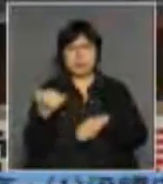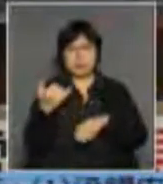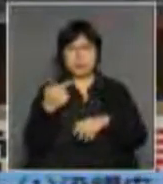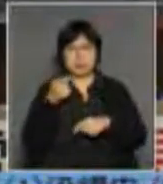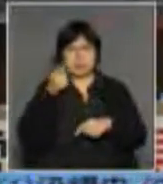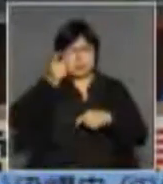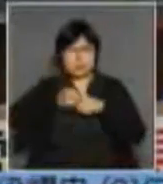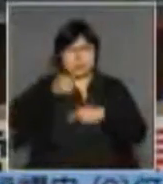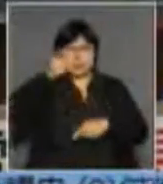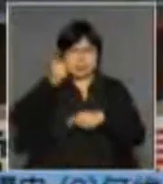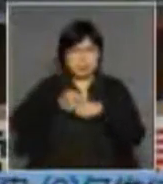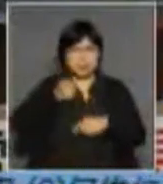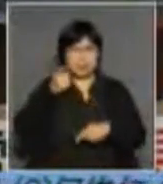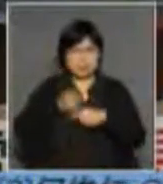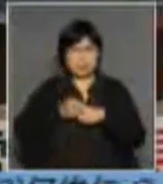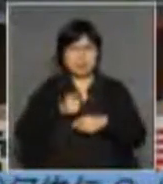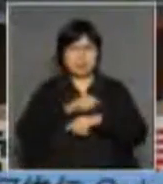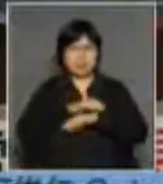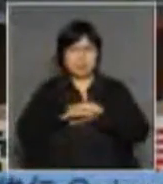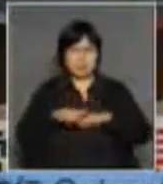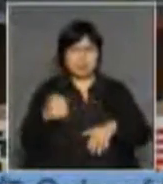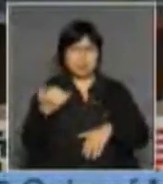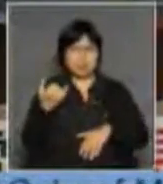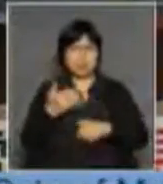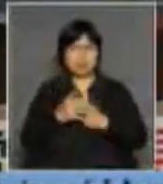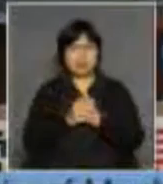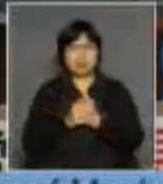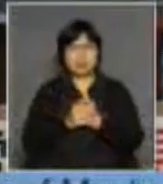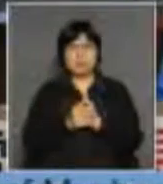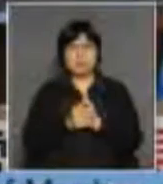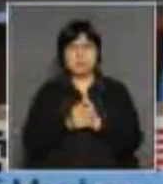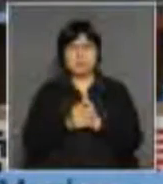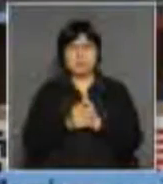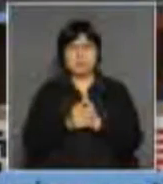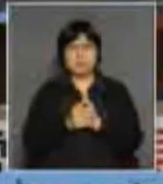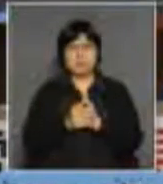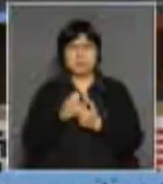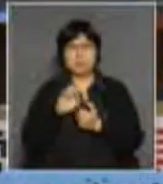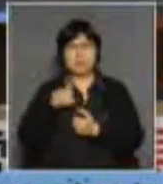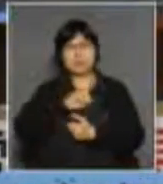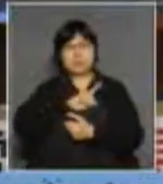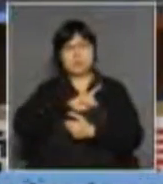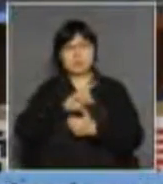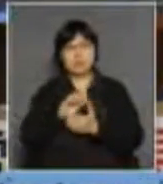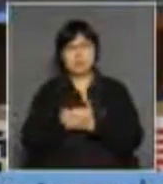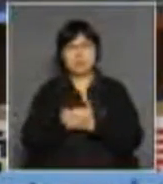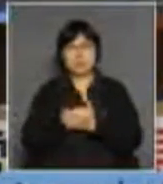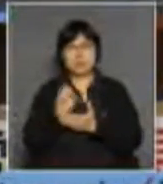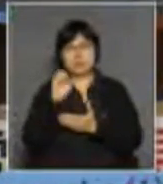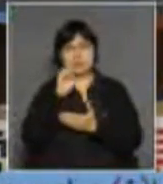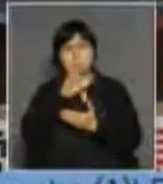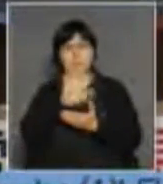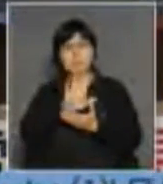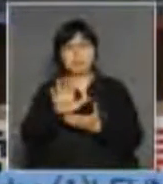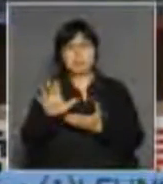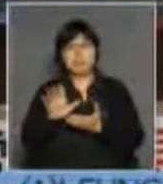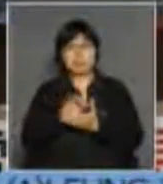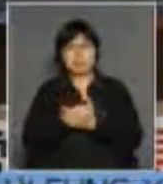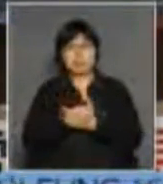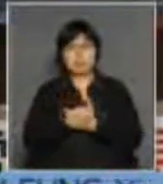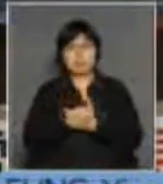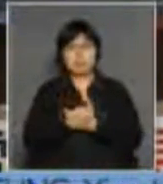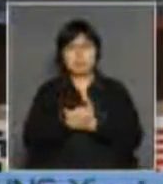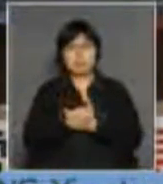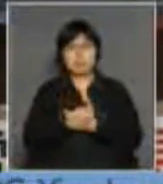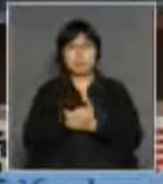really really fair?你問自己，我不用良心這些字眼，因為良心我想一般人都有